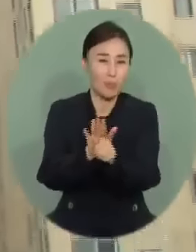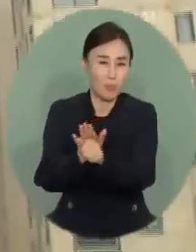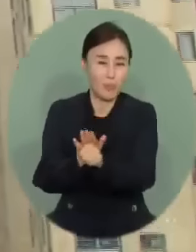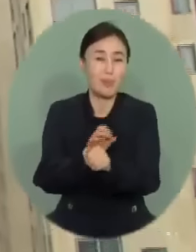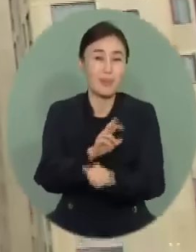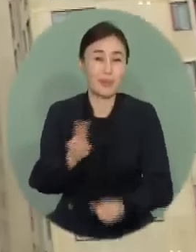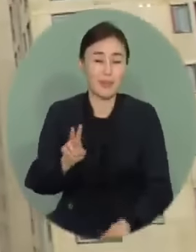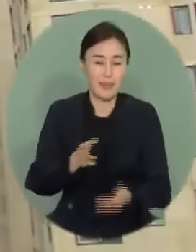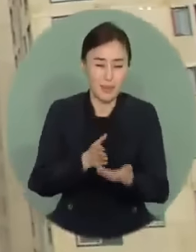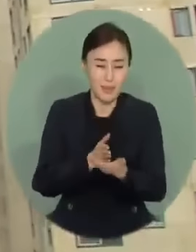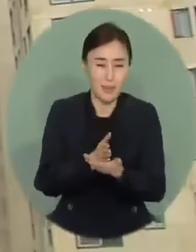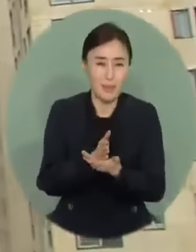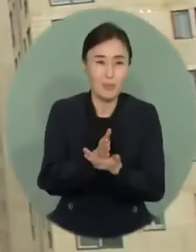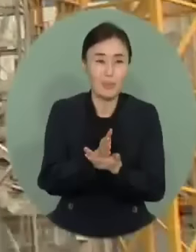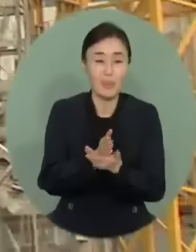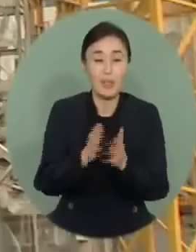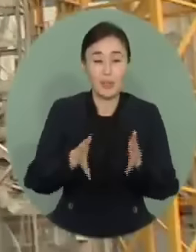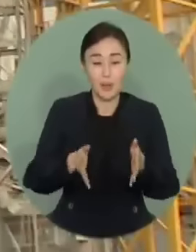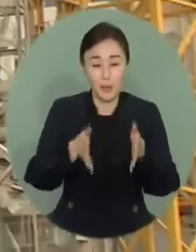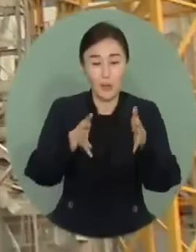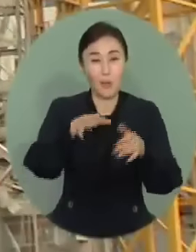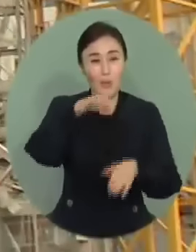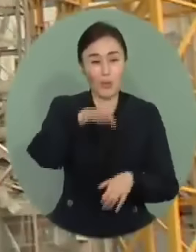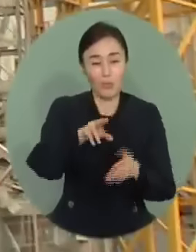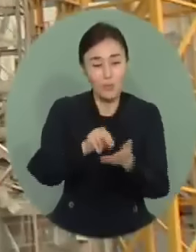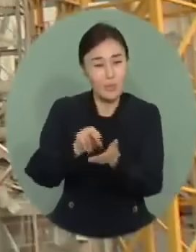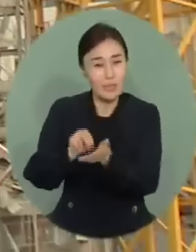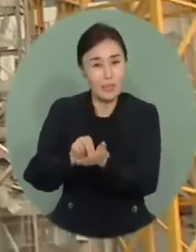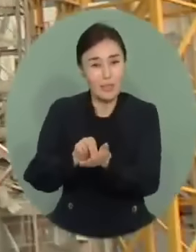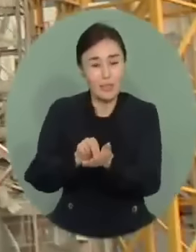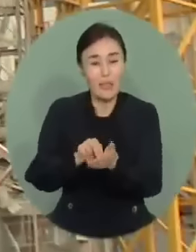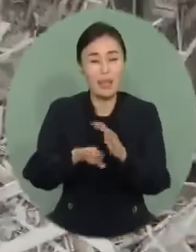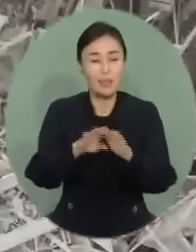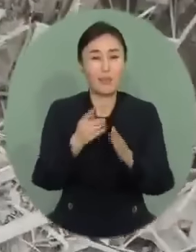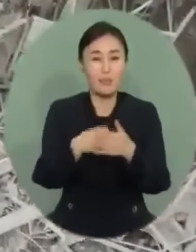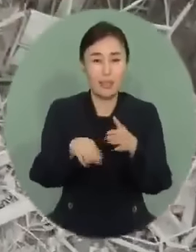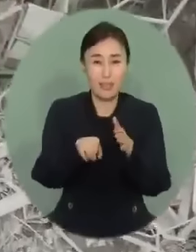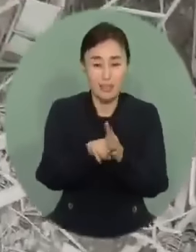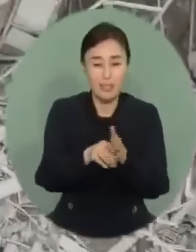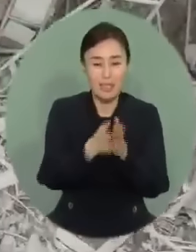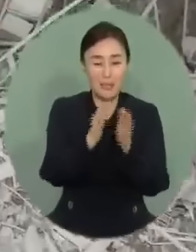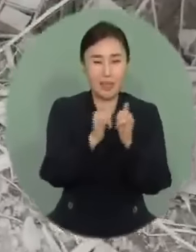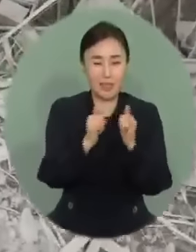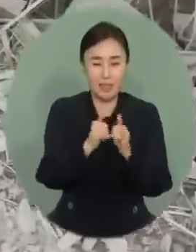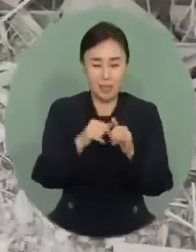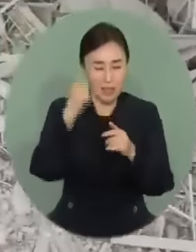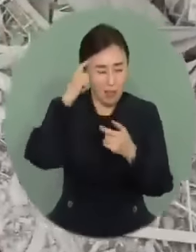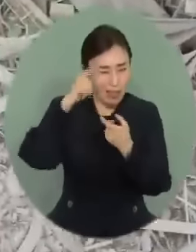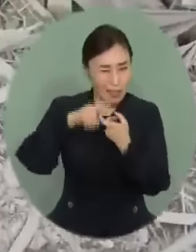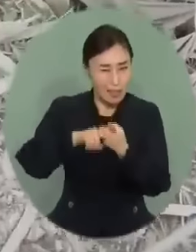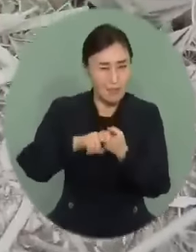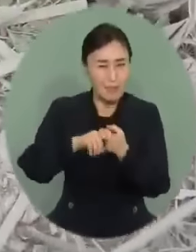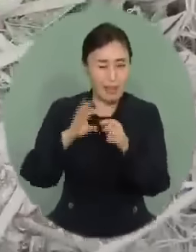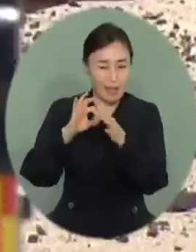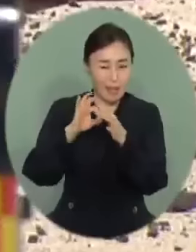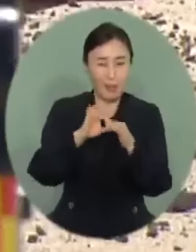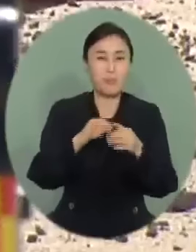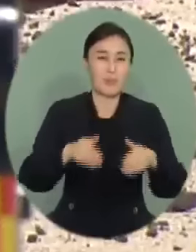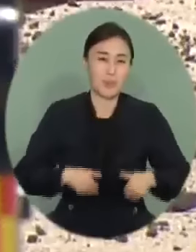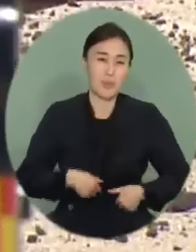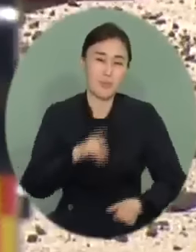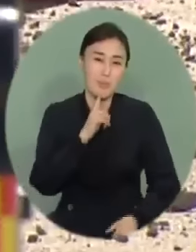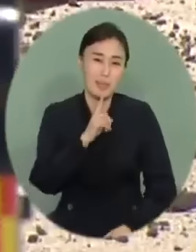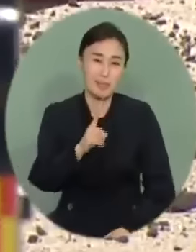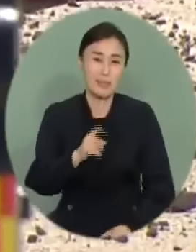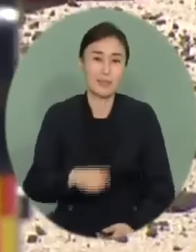결국 근본적인 건설 연장의 문제점을 고치고 같은 사고를 막기 위해선 시민들의 끊임없는 관심이 필요하다고 말합니다